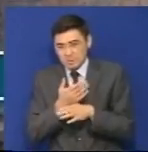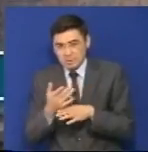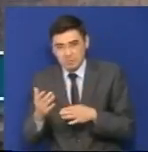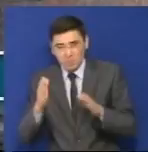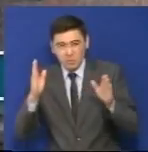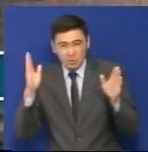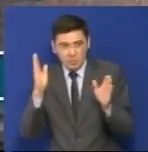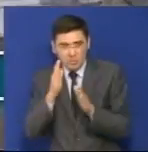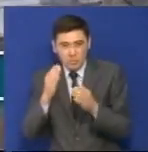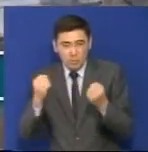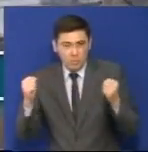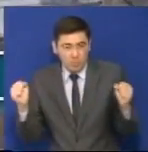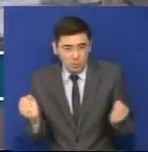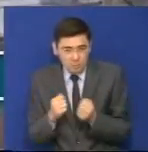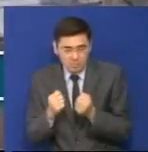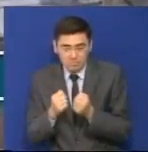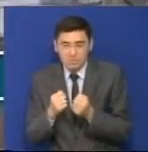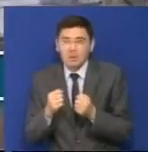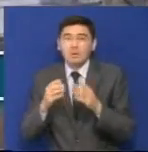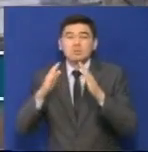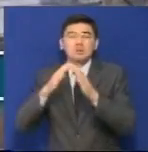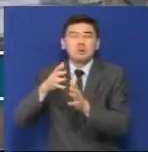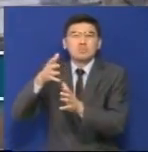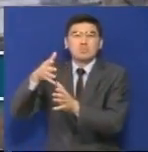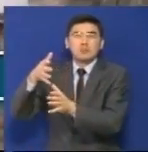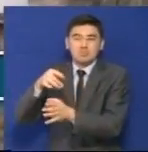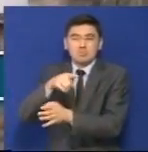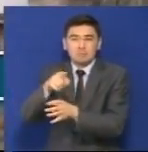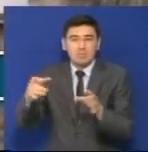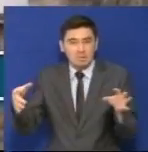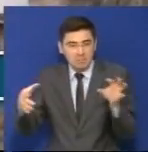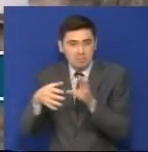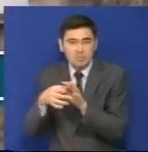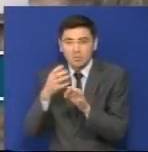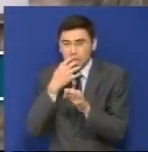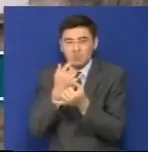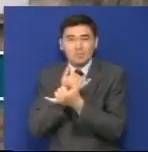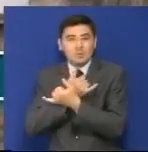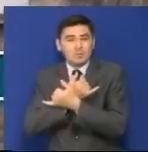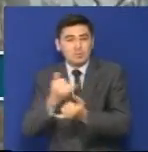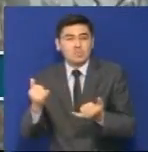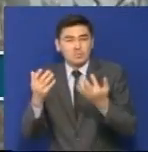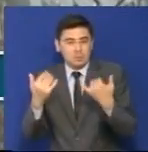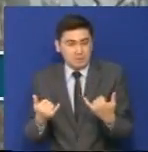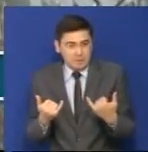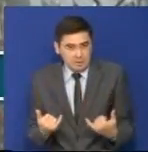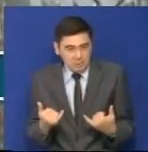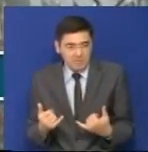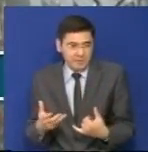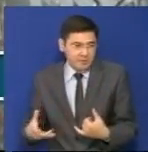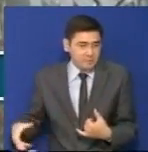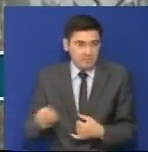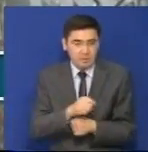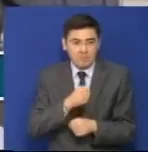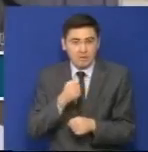пәтерлі үйлерде уақытынан бұрын қосылды. Бұған жауапты бөлім өкілдерінің айтуынша, бүгінде шаһардың барлық жылу көздері қыс маусымына